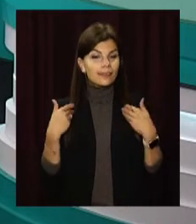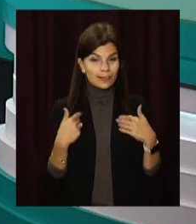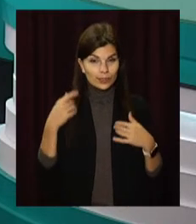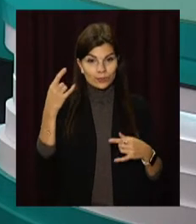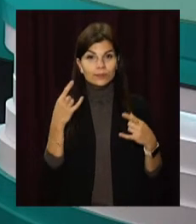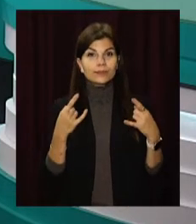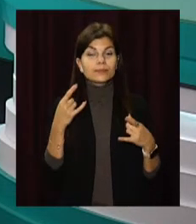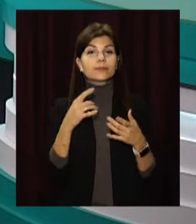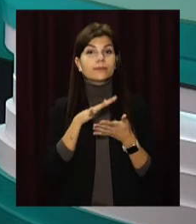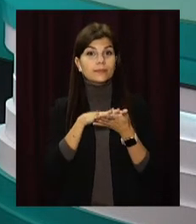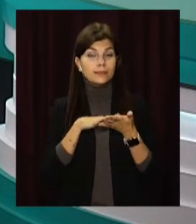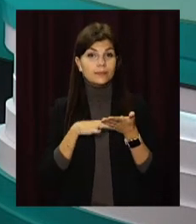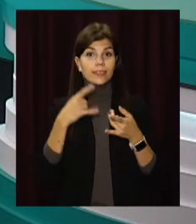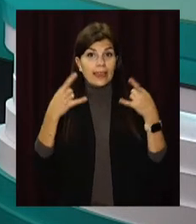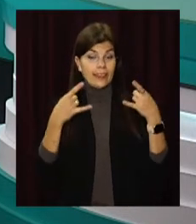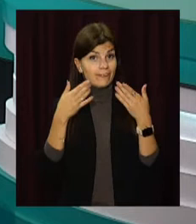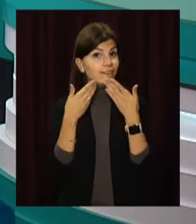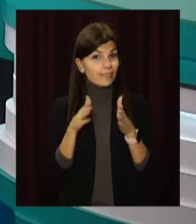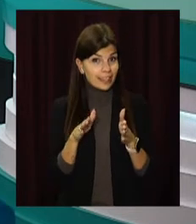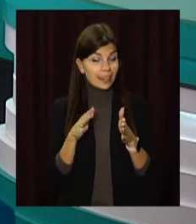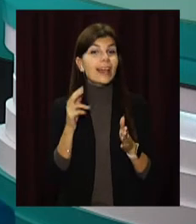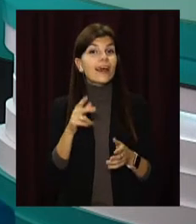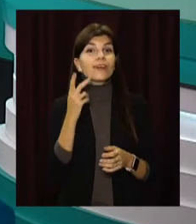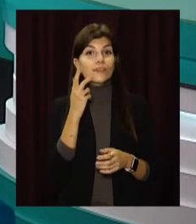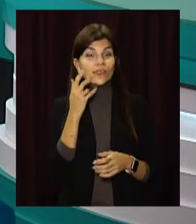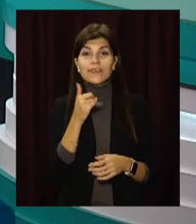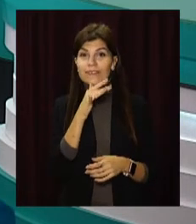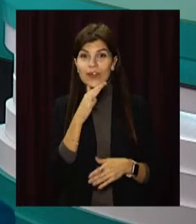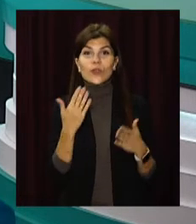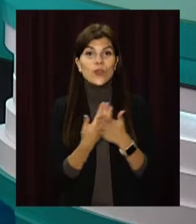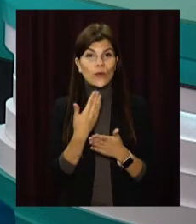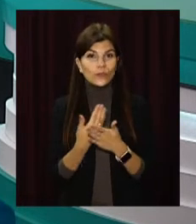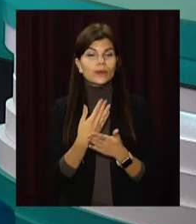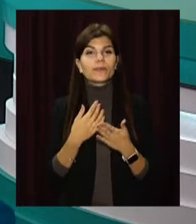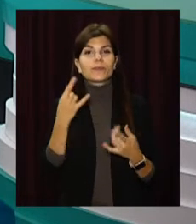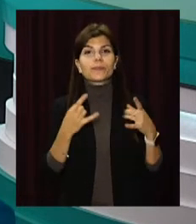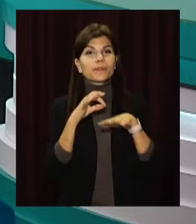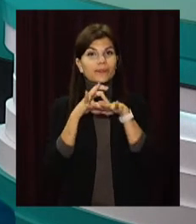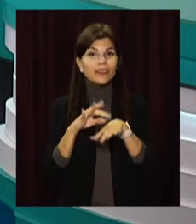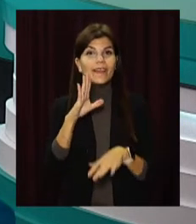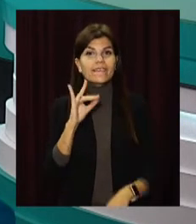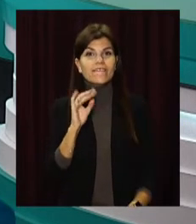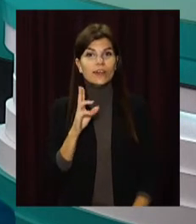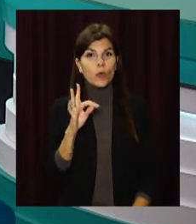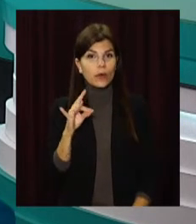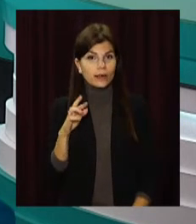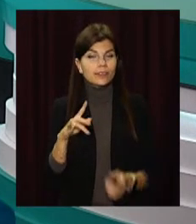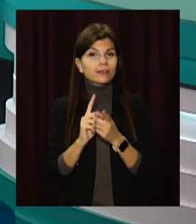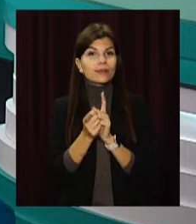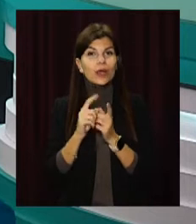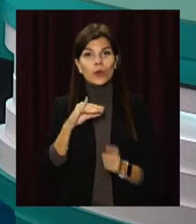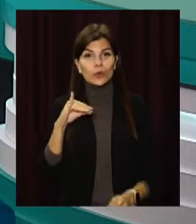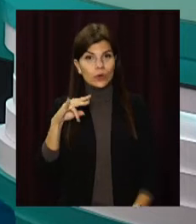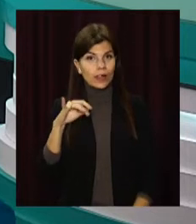Вітаю, ви продовжуєте свій день з телеканалом «Відкритий». І як завжди, о цій порі новини. Для вас у студії працює Вікторія Вахрушина та